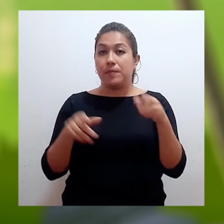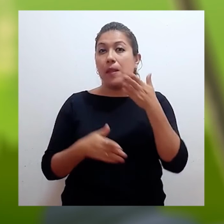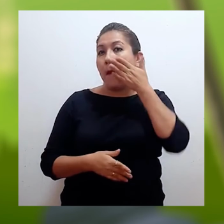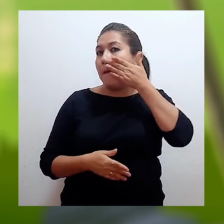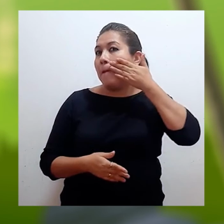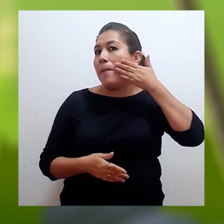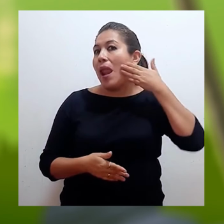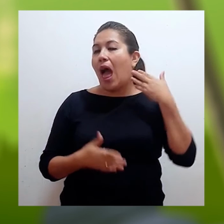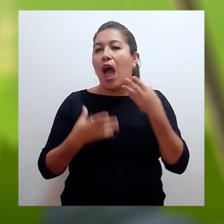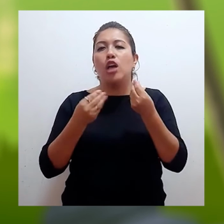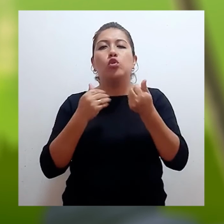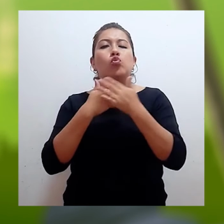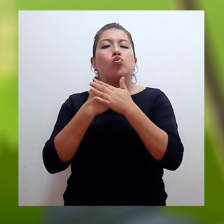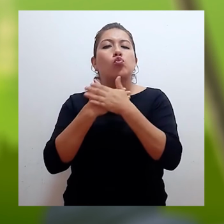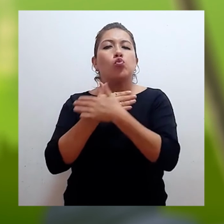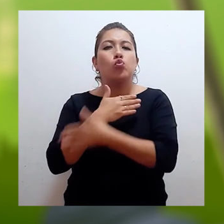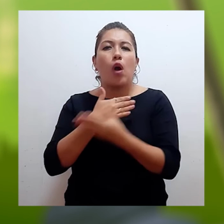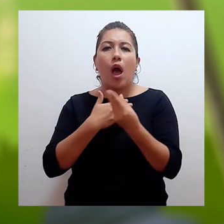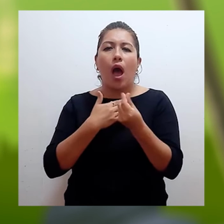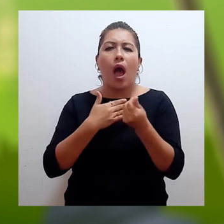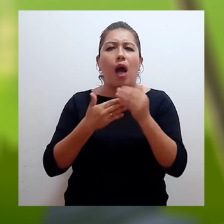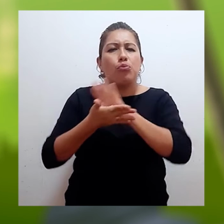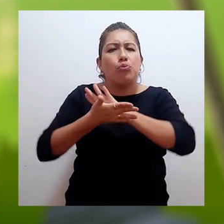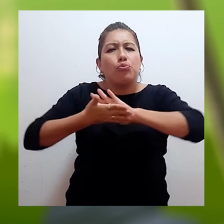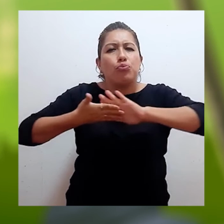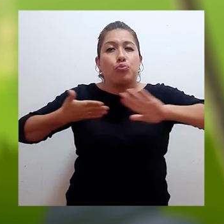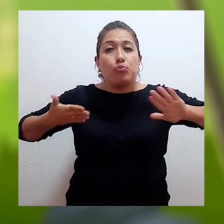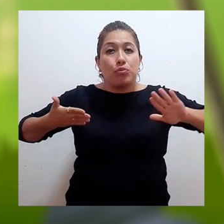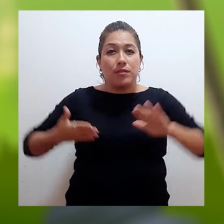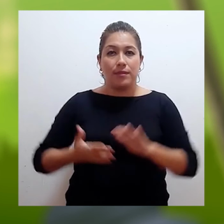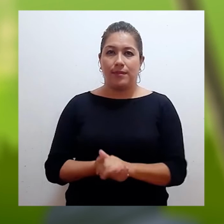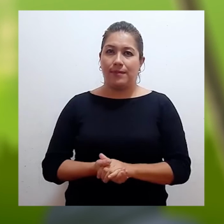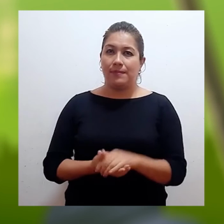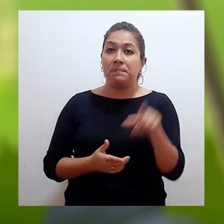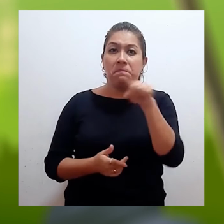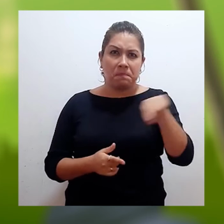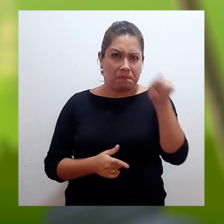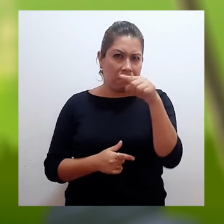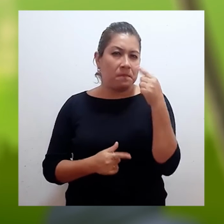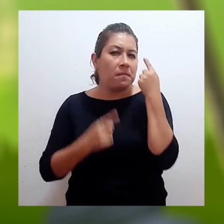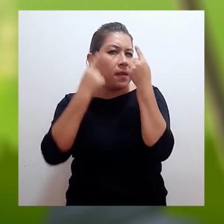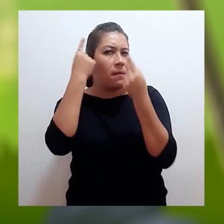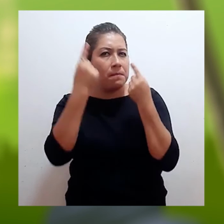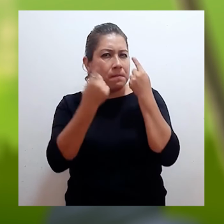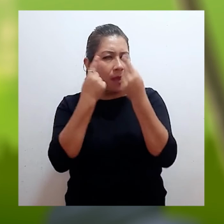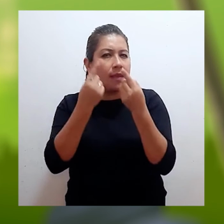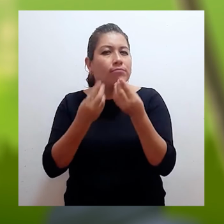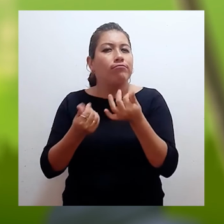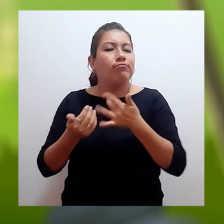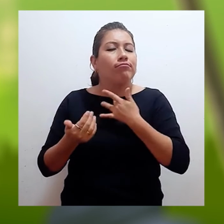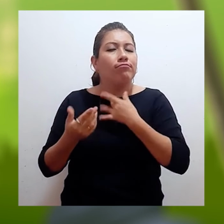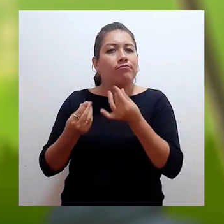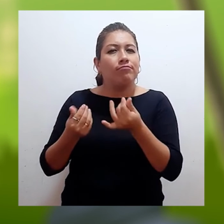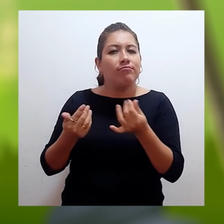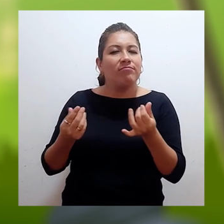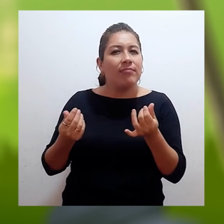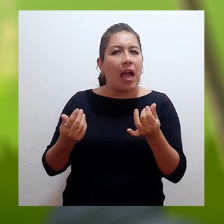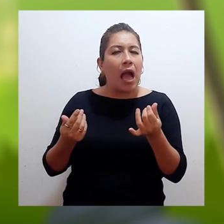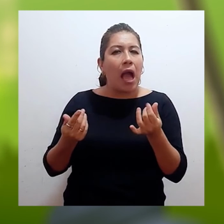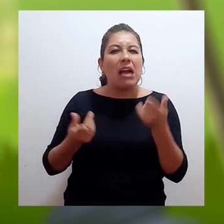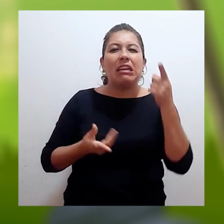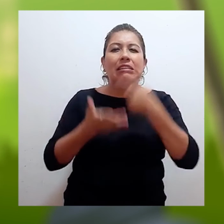ng rì nà gù bè rì ì nì ì nò rì dà tì à tì rì nghe gù mà rì ng tà kì tà nà gù bè ơ chì kì nà gì gà